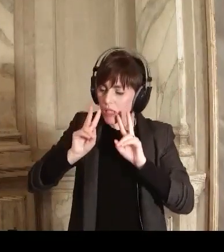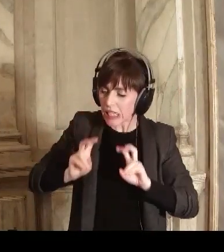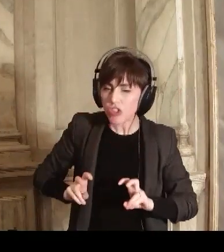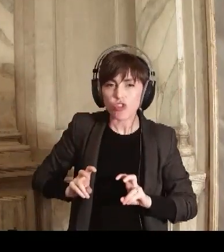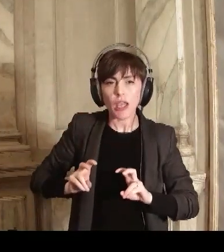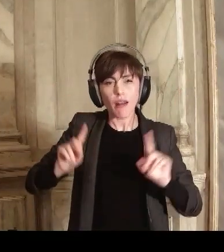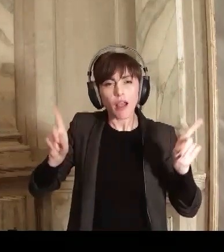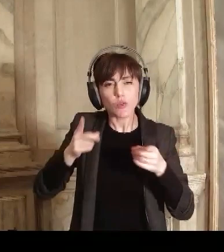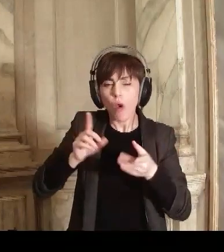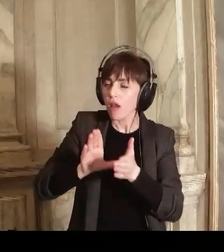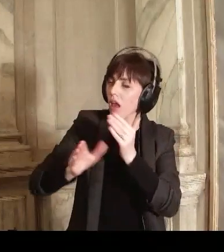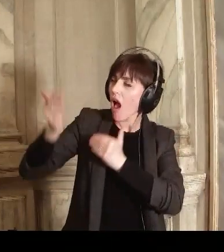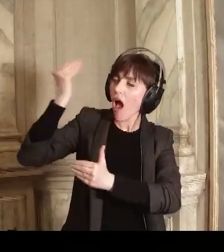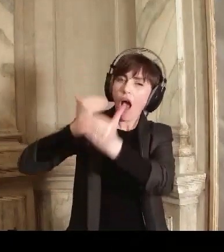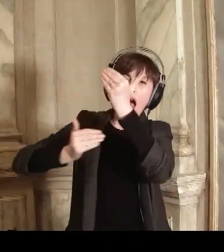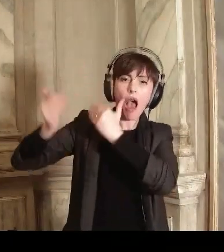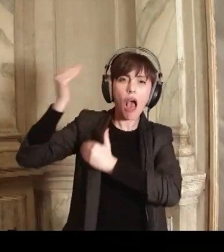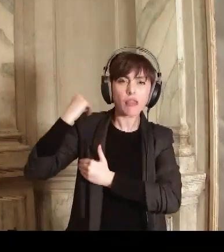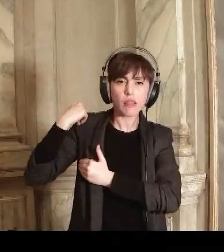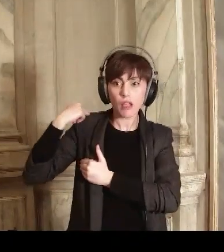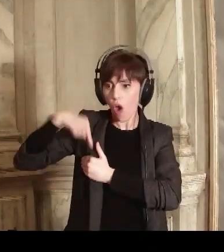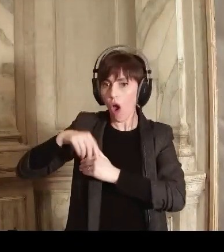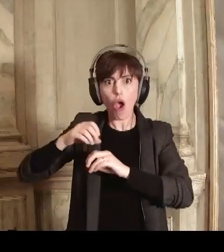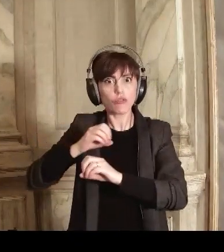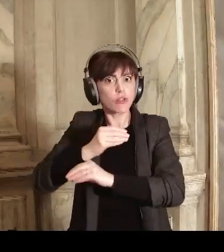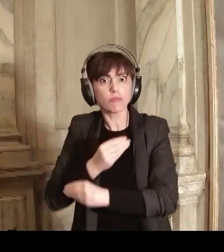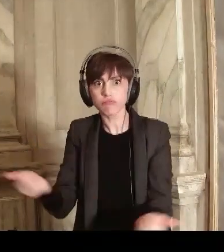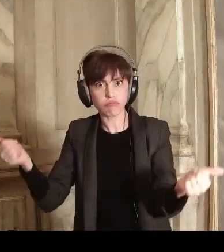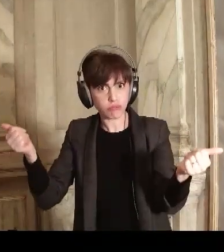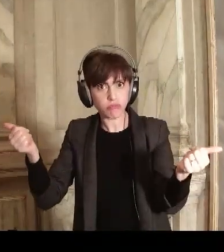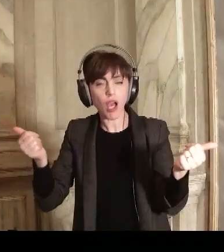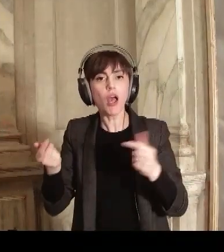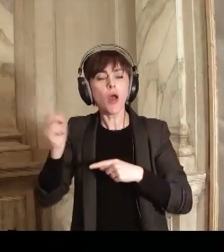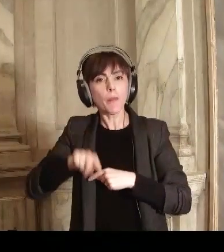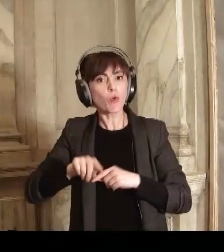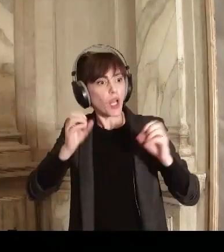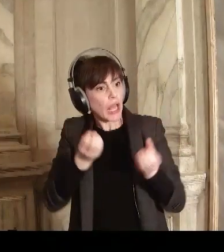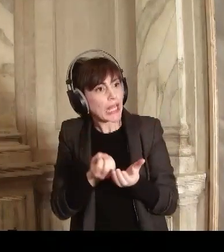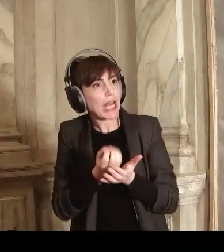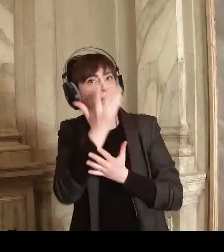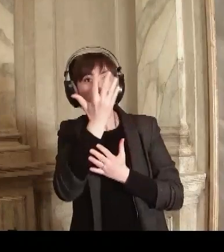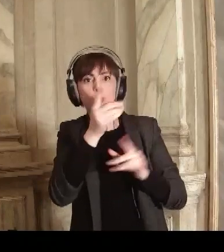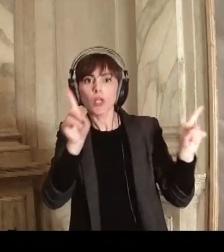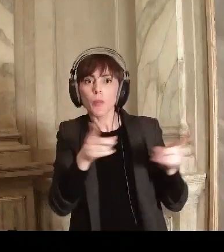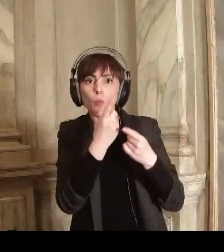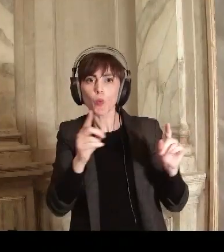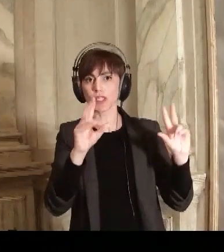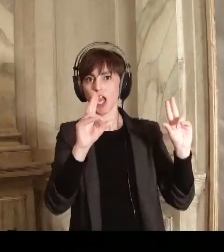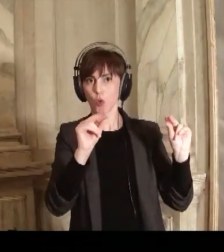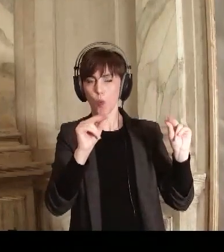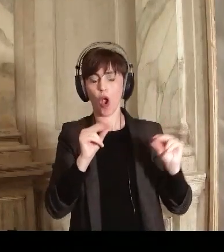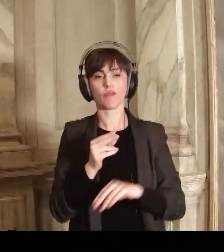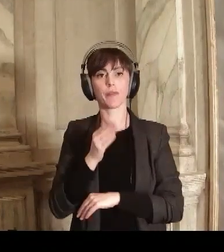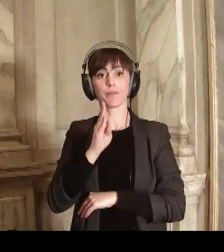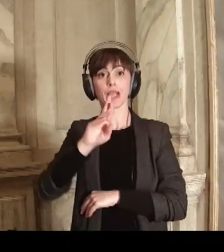della misteriosa e transitoria natura del suono e creatori di inediti affreschi acustici. Brian Eno riceve il